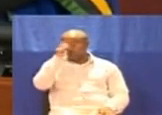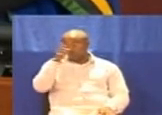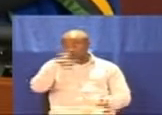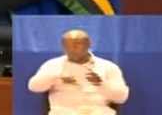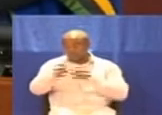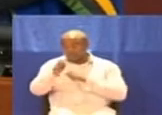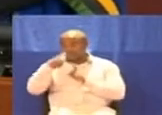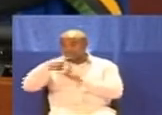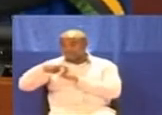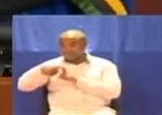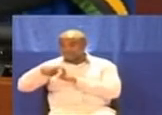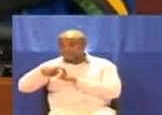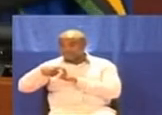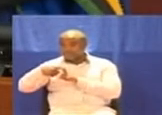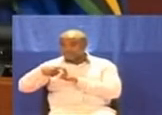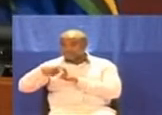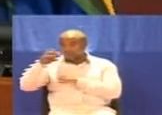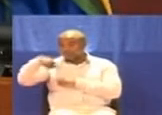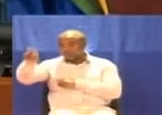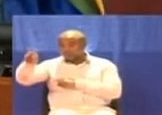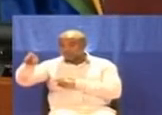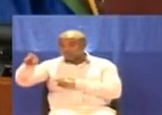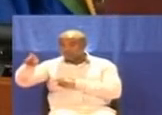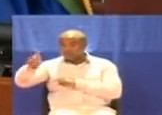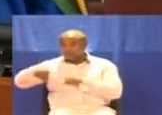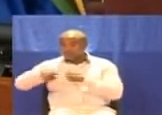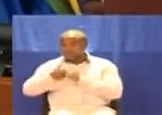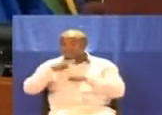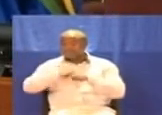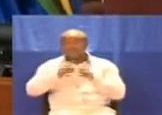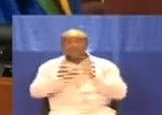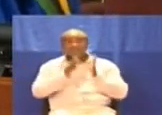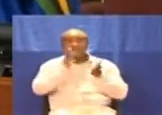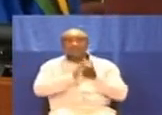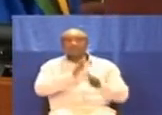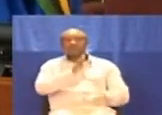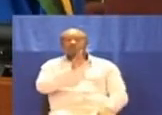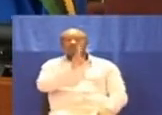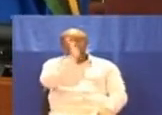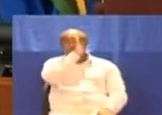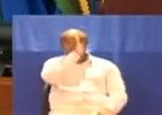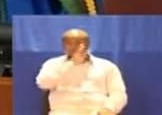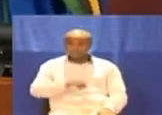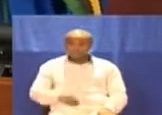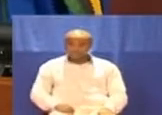Jumapili wataenda, lakini tutaomba saa 8 kamili mchana.